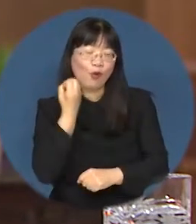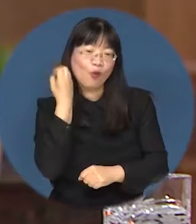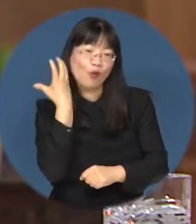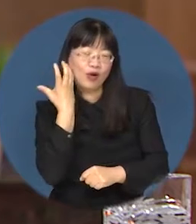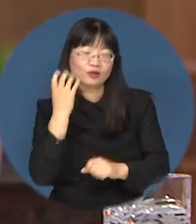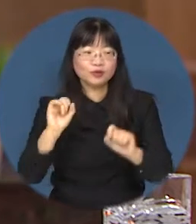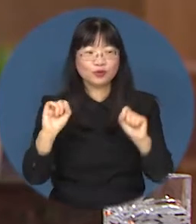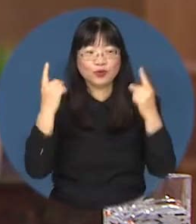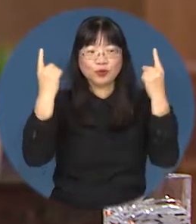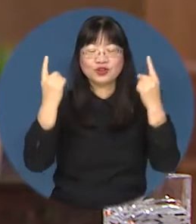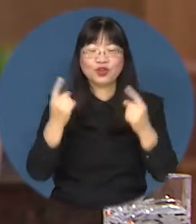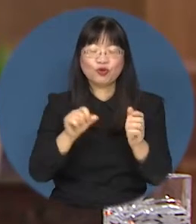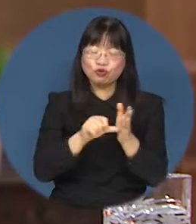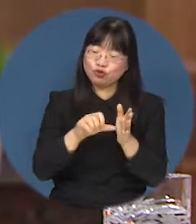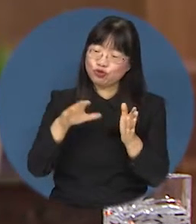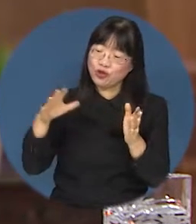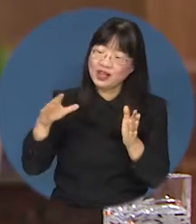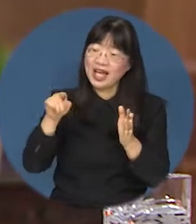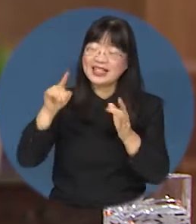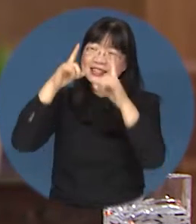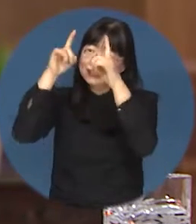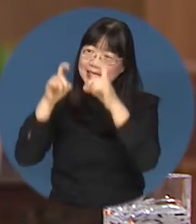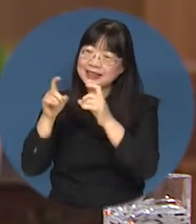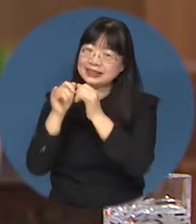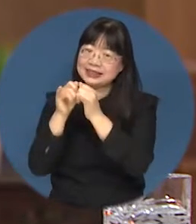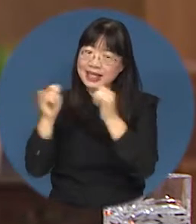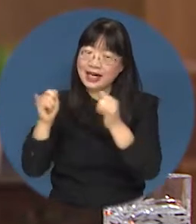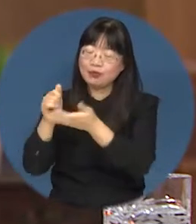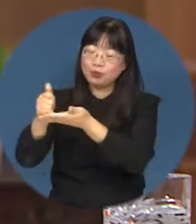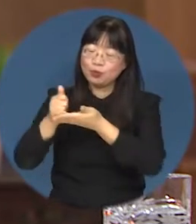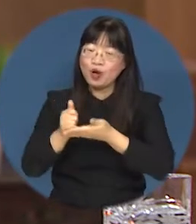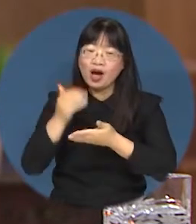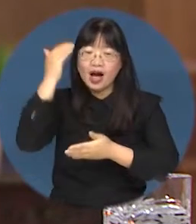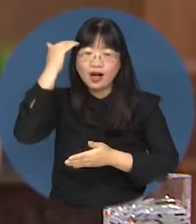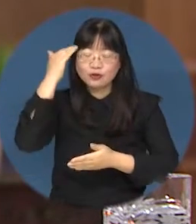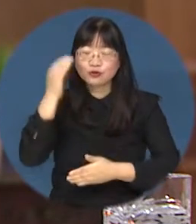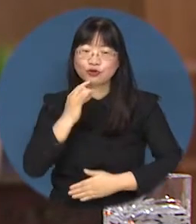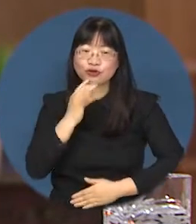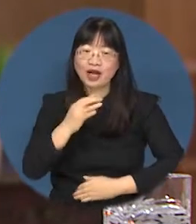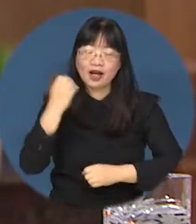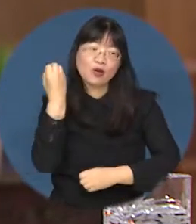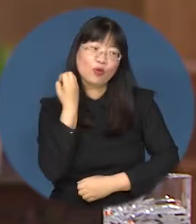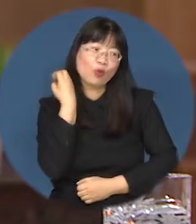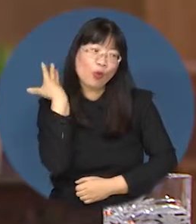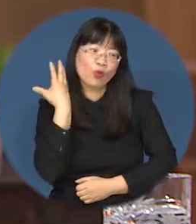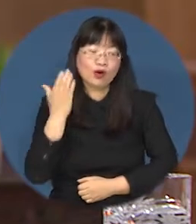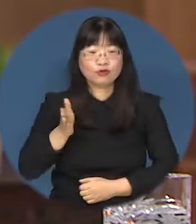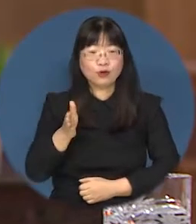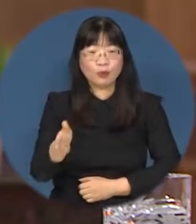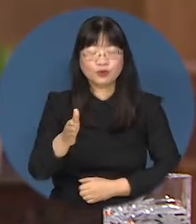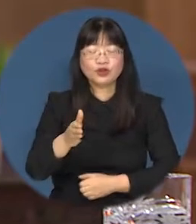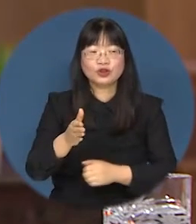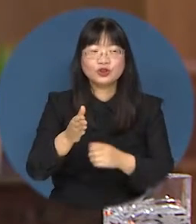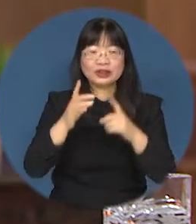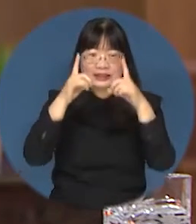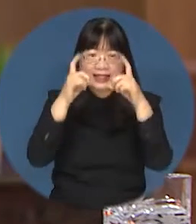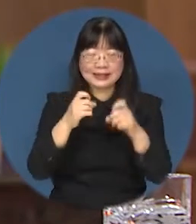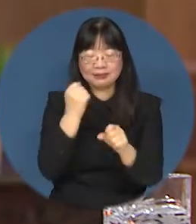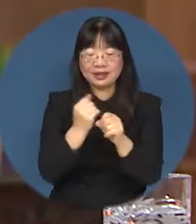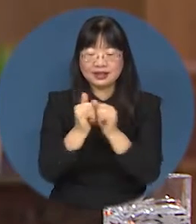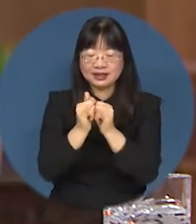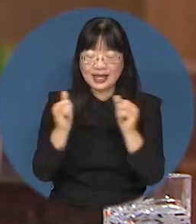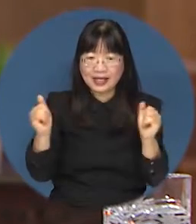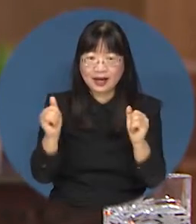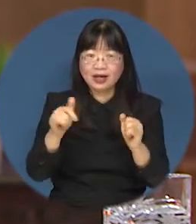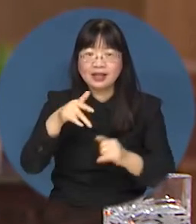고래 사진을 찍으신 분을 모셨습니다. 국내 유일의 고래 전문 사진 작가이신데요. 장남원